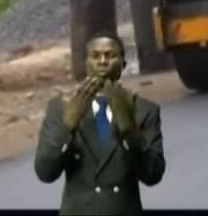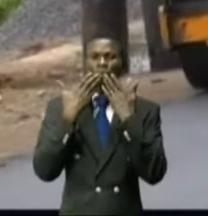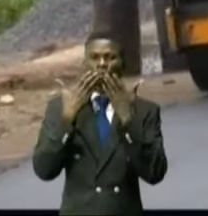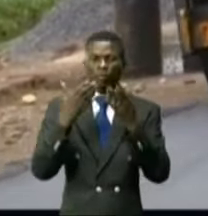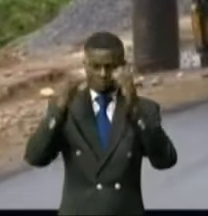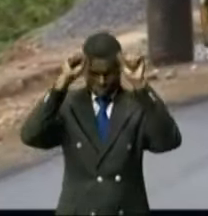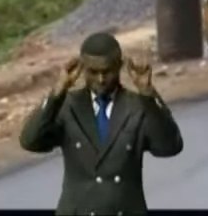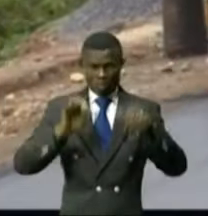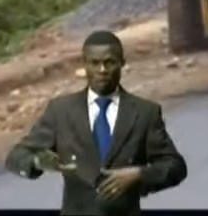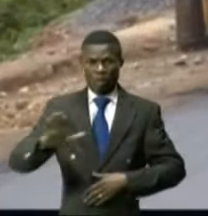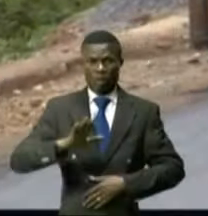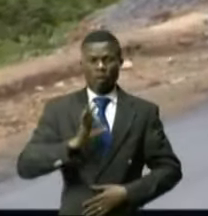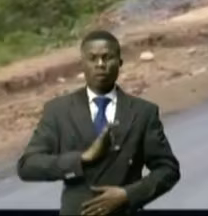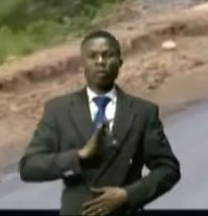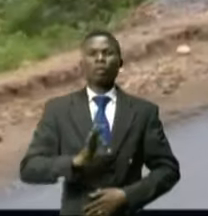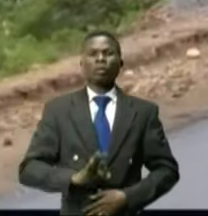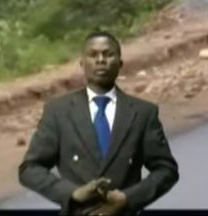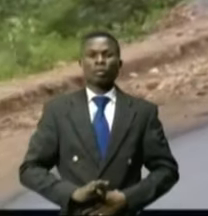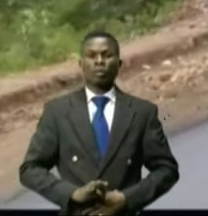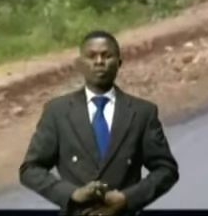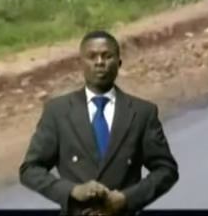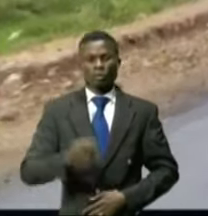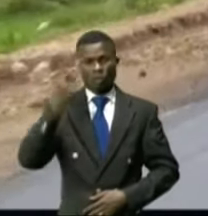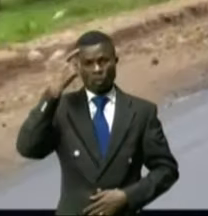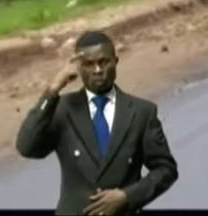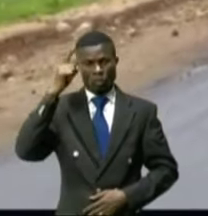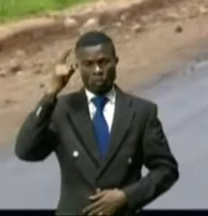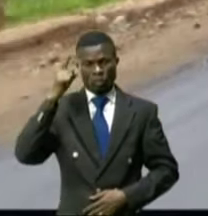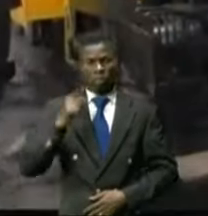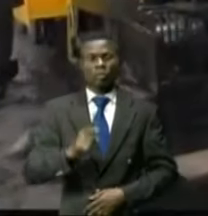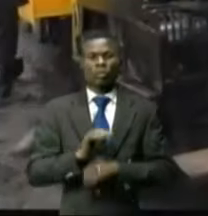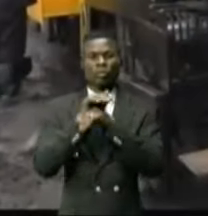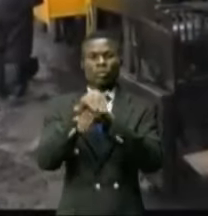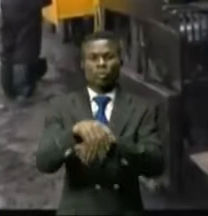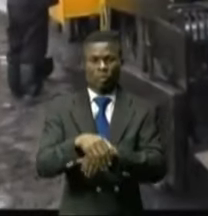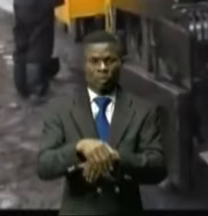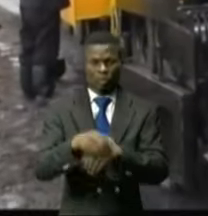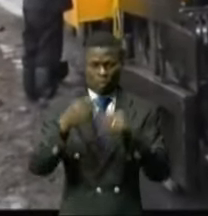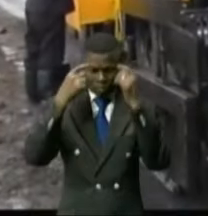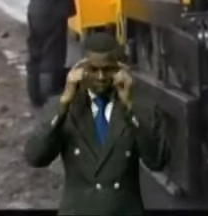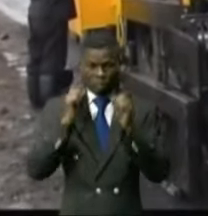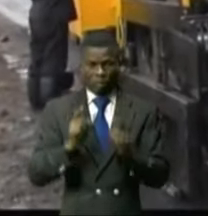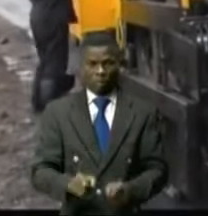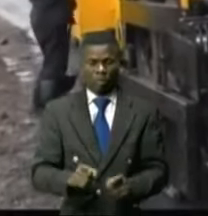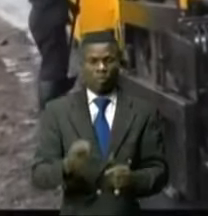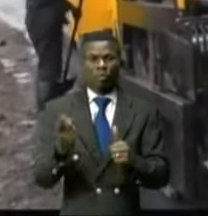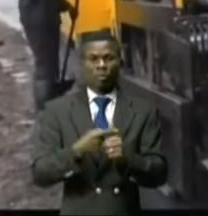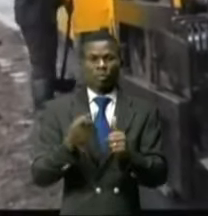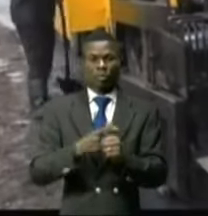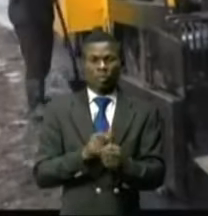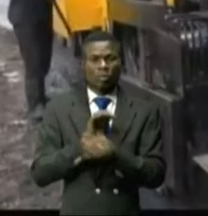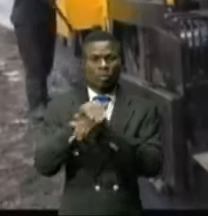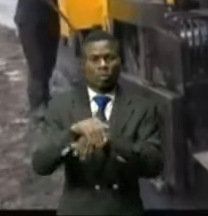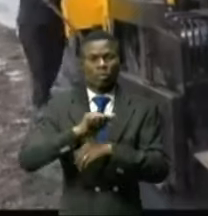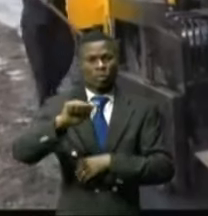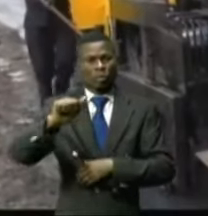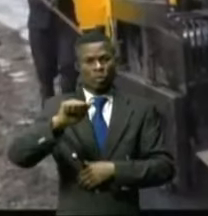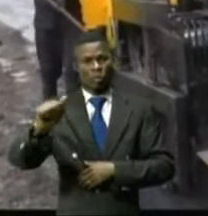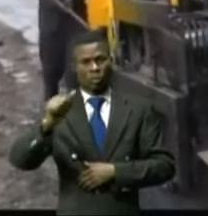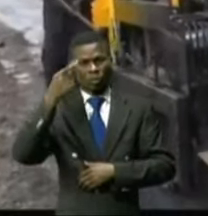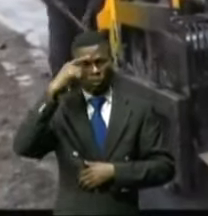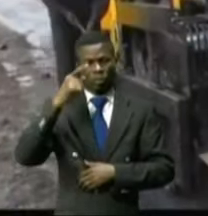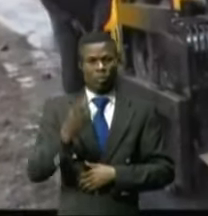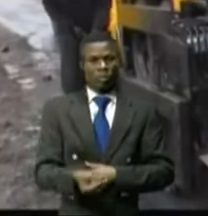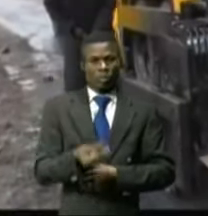de la République, Félix-Antoine Tshisekedi Tshilombo, pour son engagement et sa détermination, et surtout son implication personnelle pour